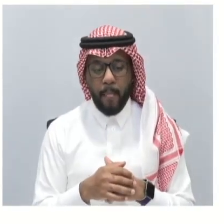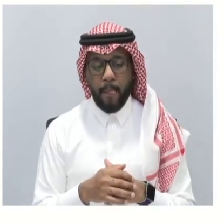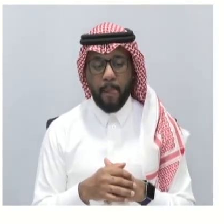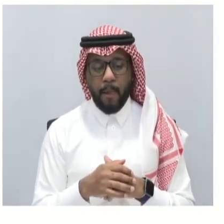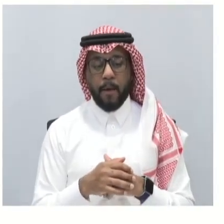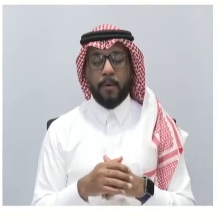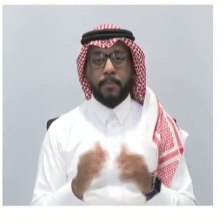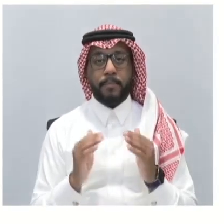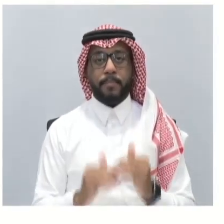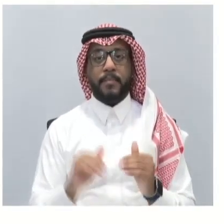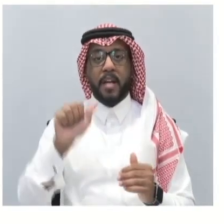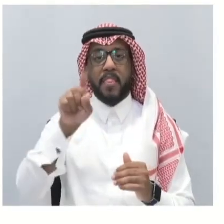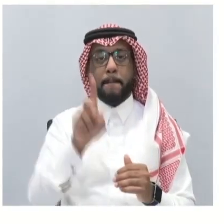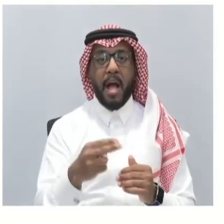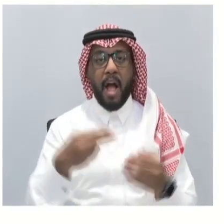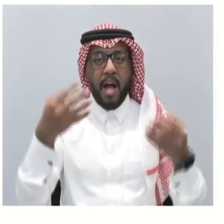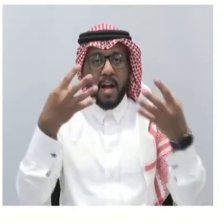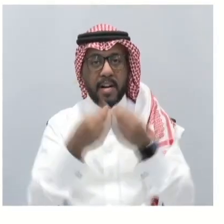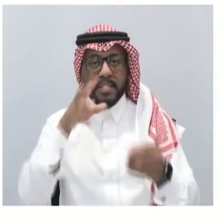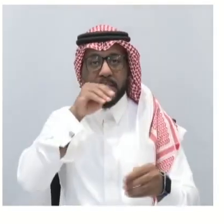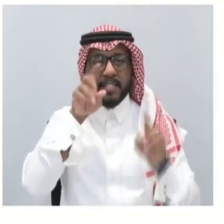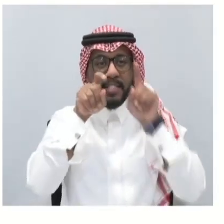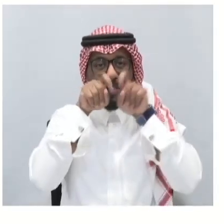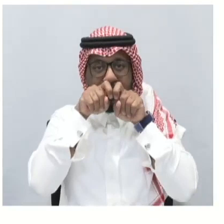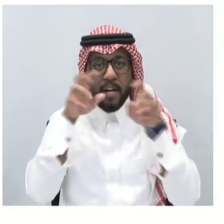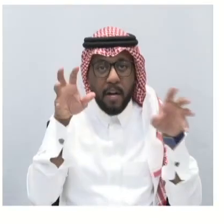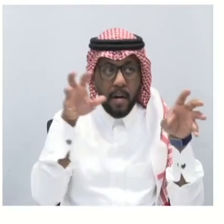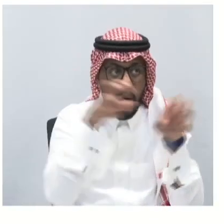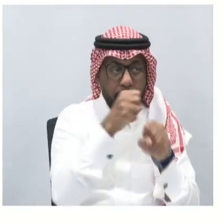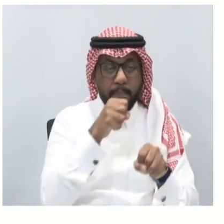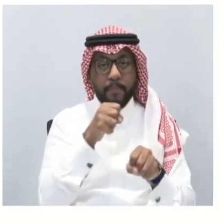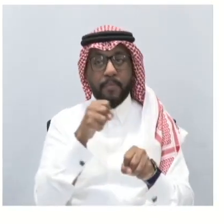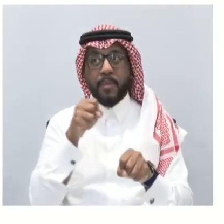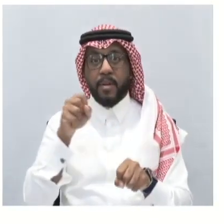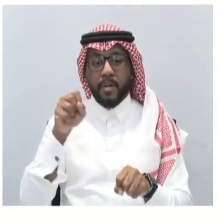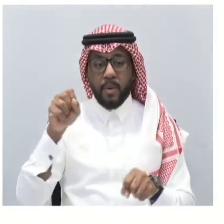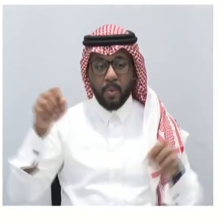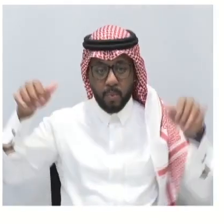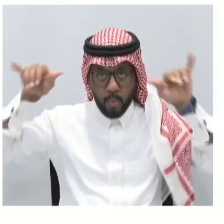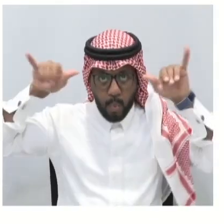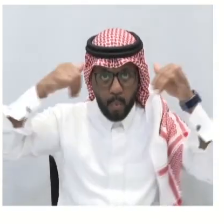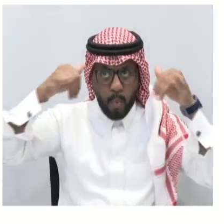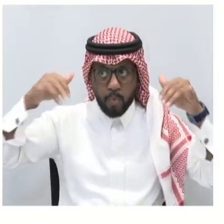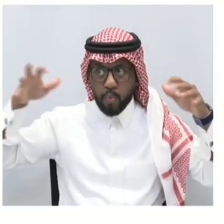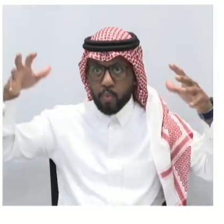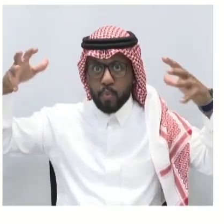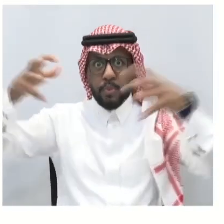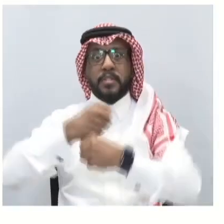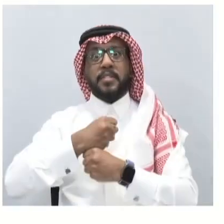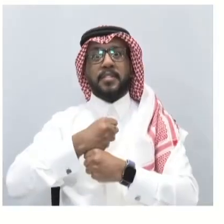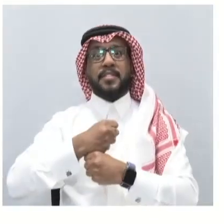ايضا الضبع كله جاموس مثلا الجاموس اكلات اعشاب